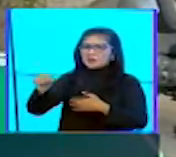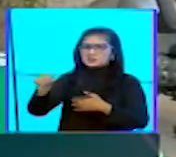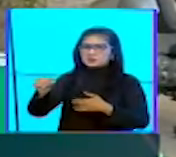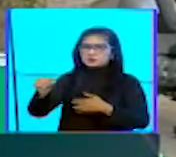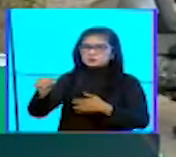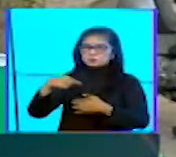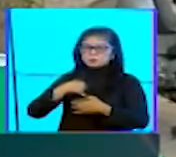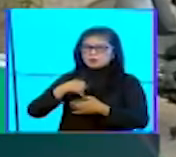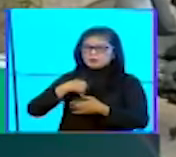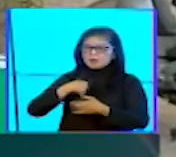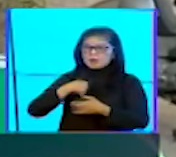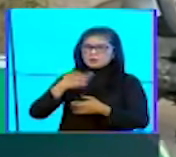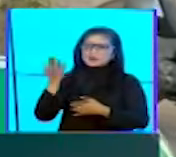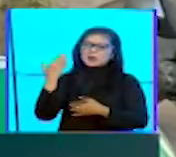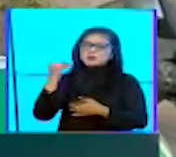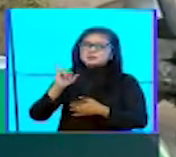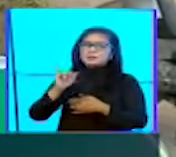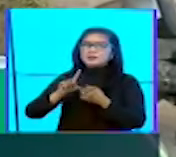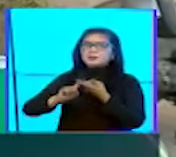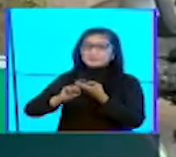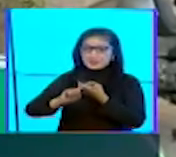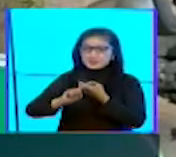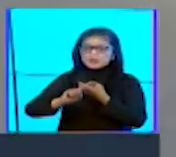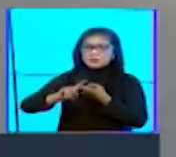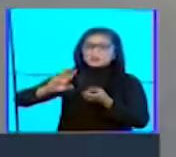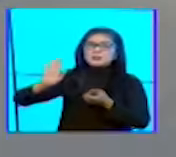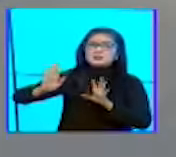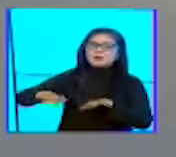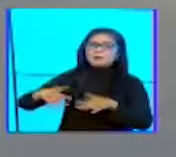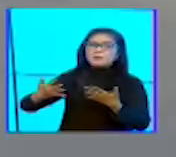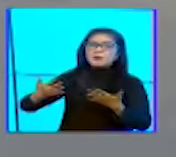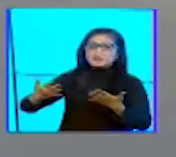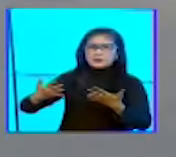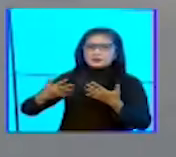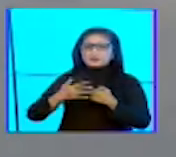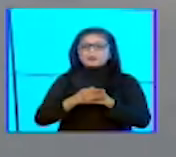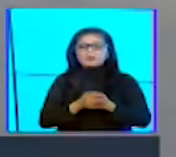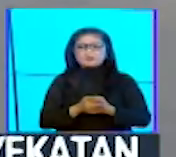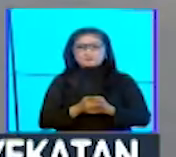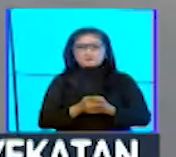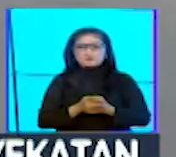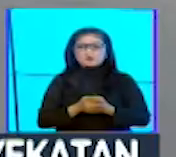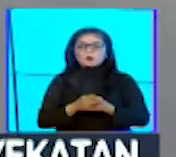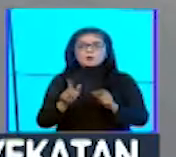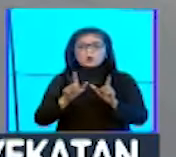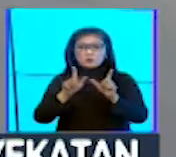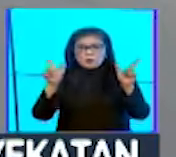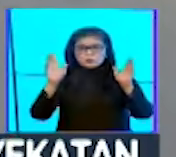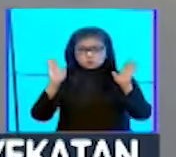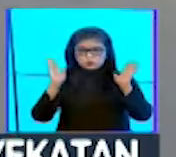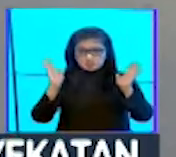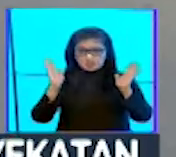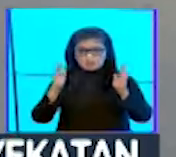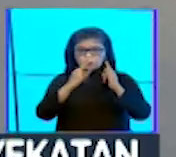saya mau ikut teman, ntar saya kalau ditinggalin sendirian. Meski sudah lolos dari sejumlah pos